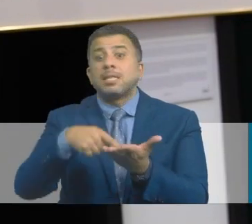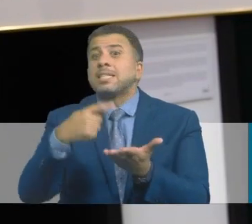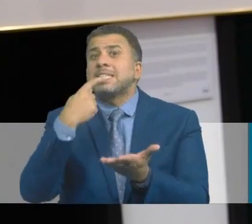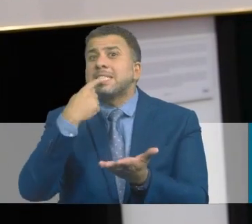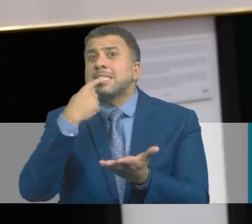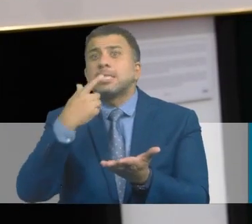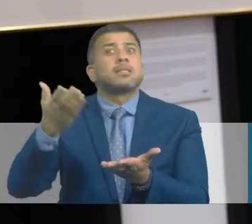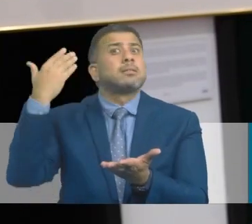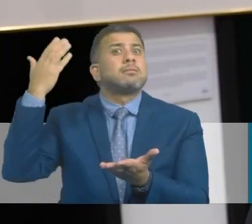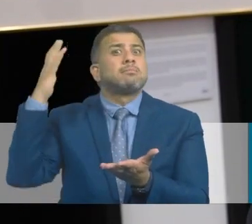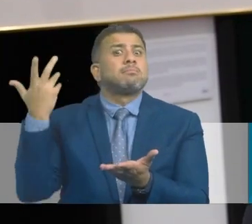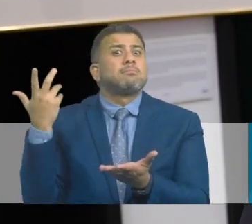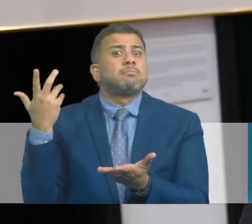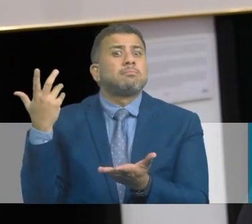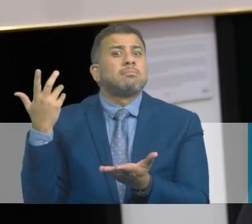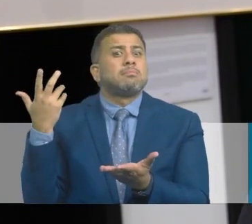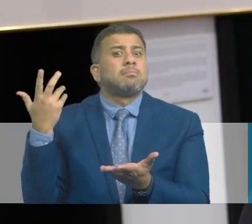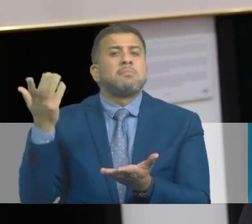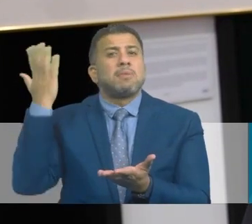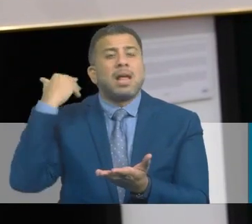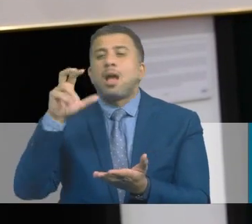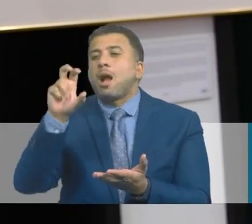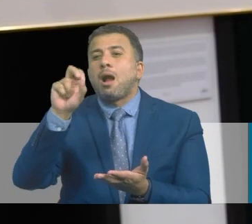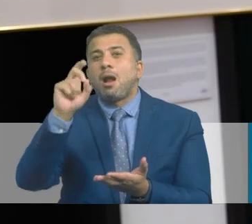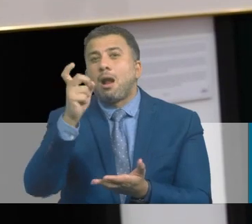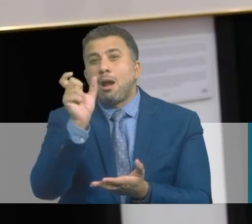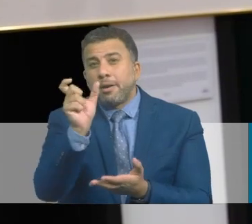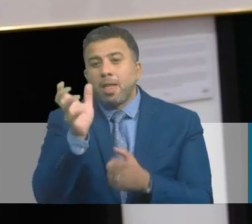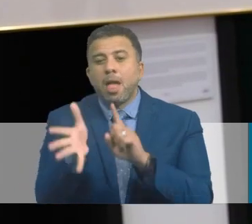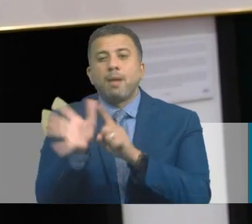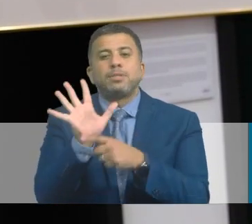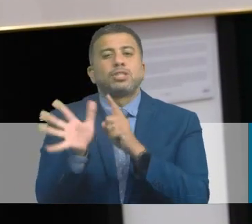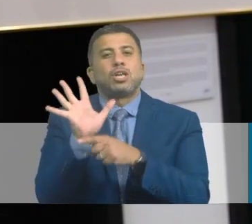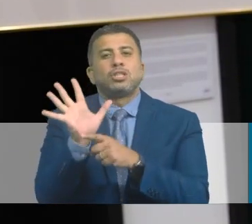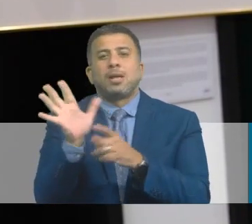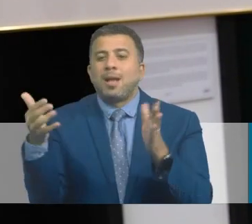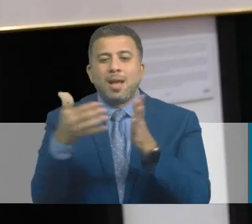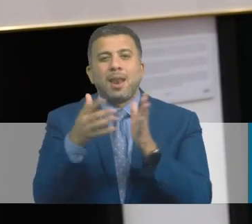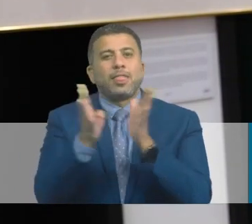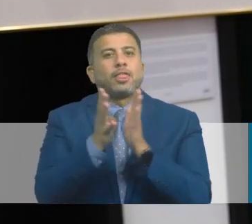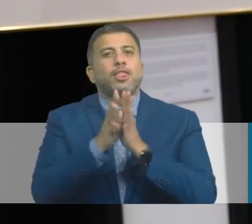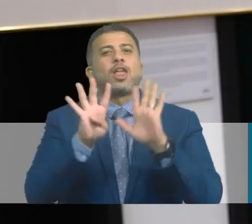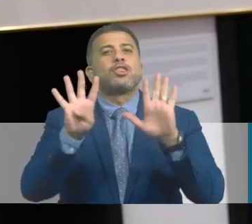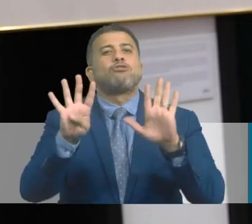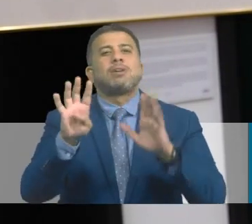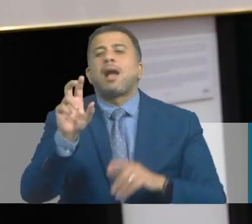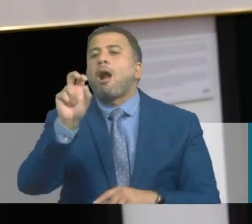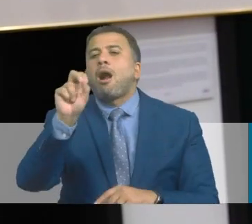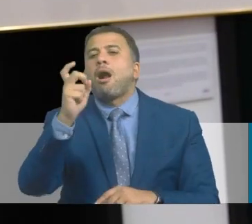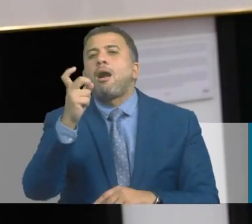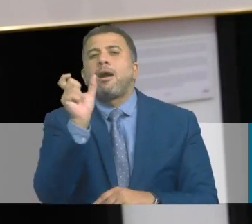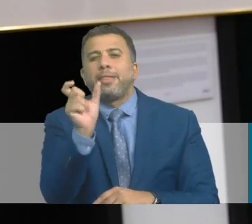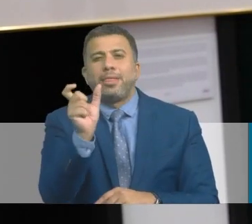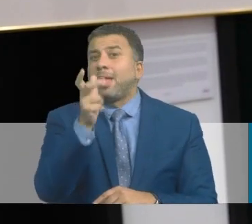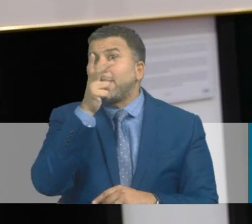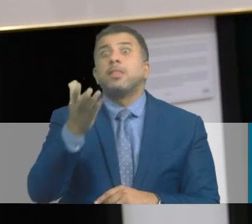تاريخها إلى من القرن الخامس عشر إلى نهايات القرن التاسع عشر، يعني مجموعة مختلفة على